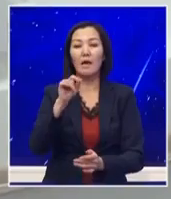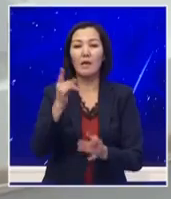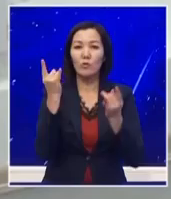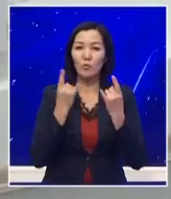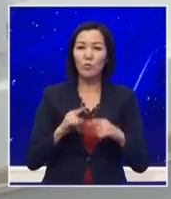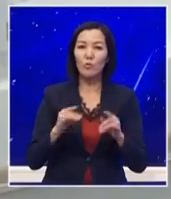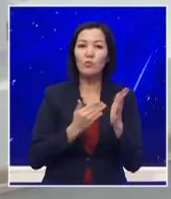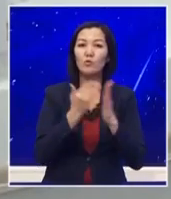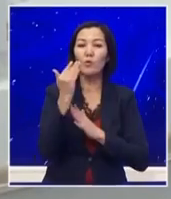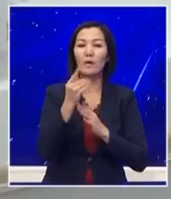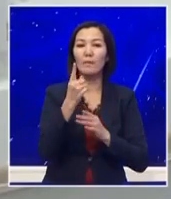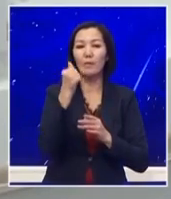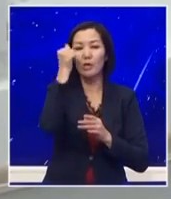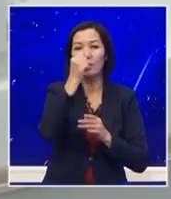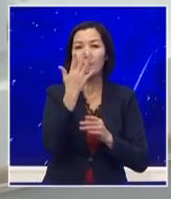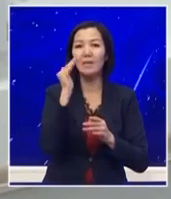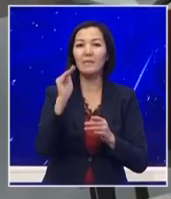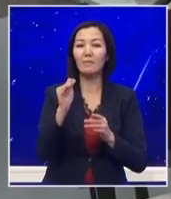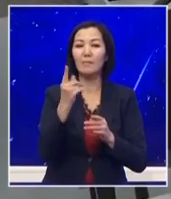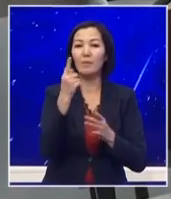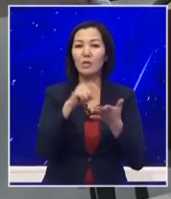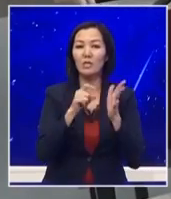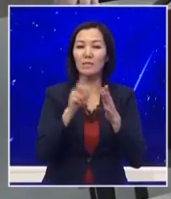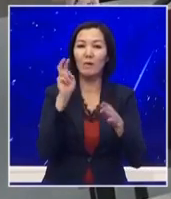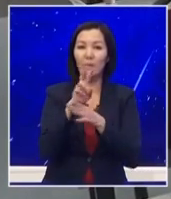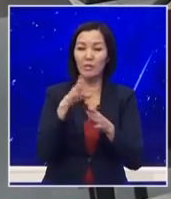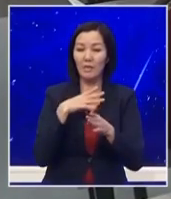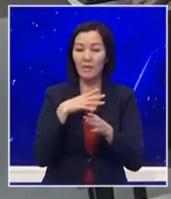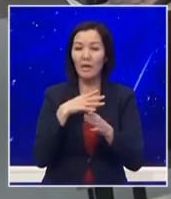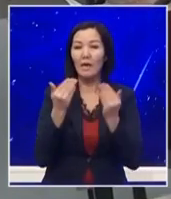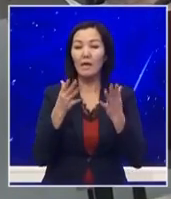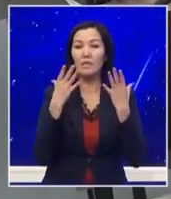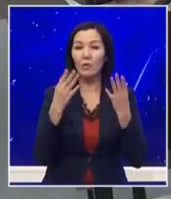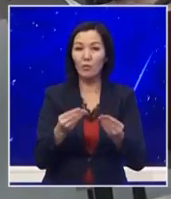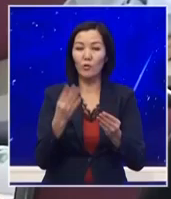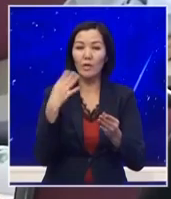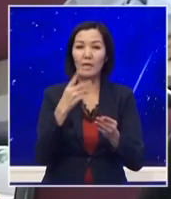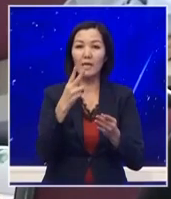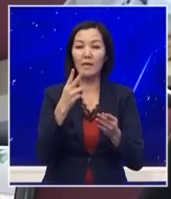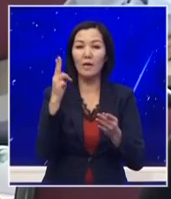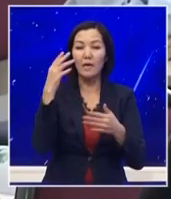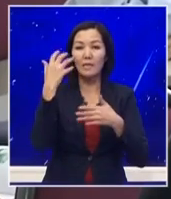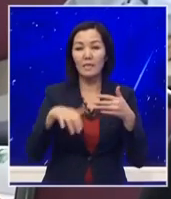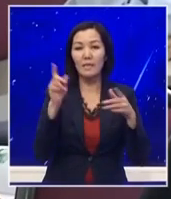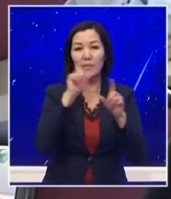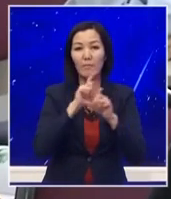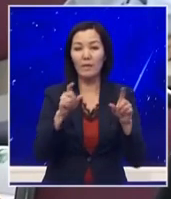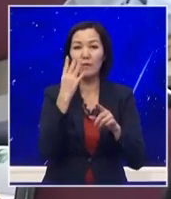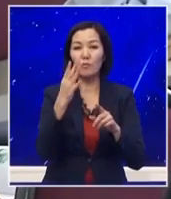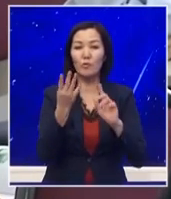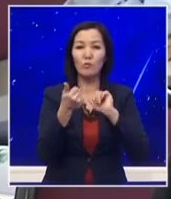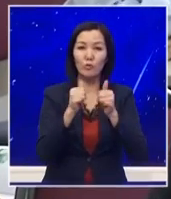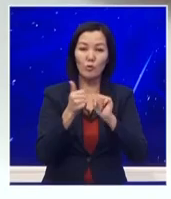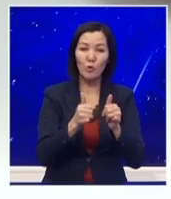өсім жоғары. Аймақта жылына 5000 аса бала бірінші сынып табалдырығын аттайды. Қазіргі күні 42 орта мектеп бар, төртеуі үш